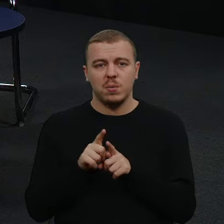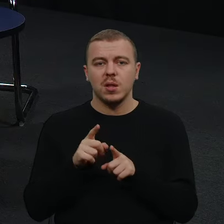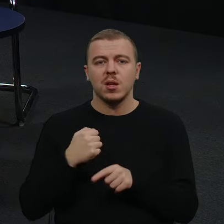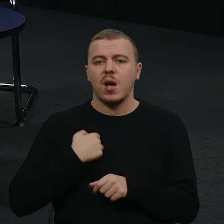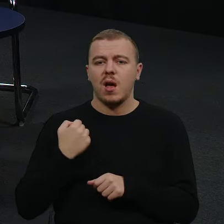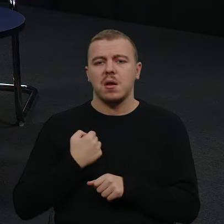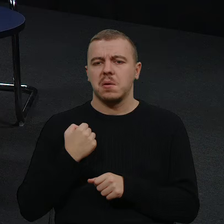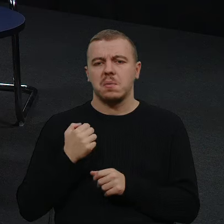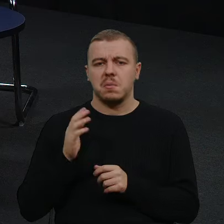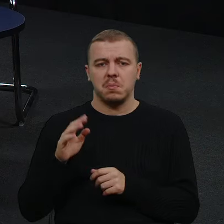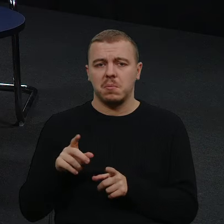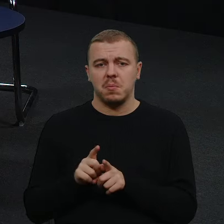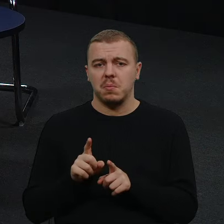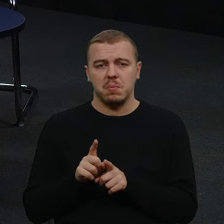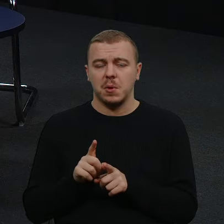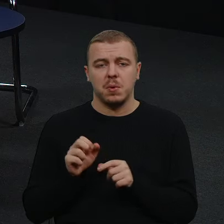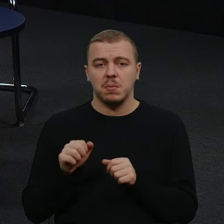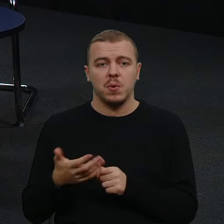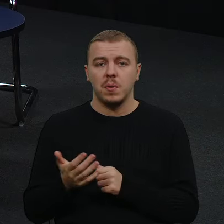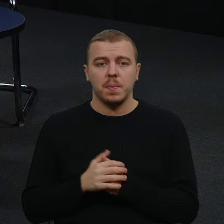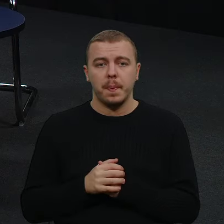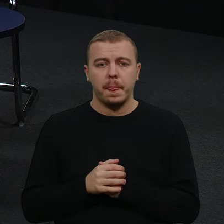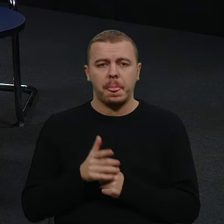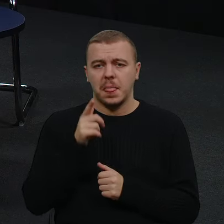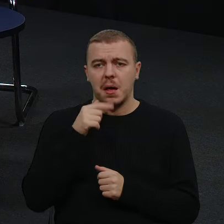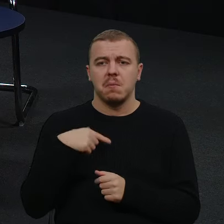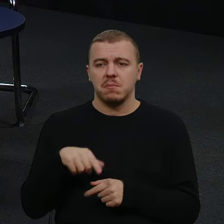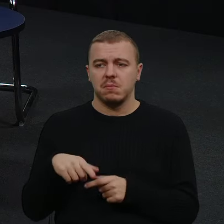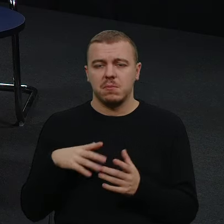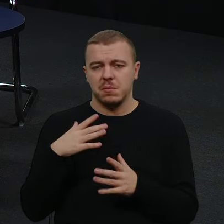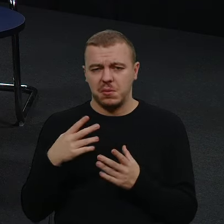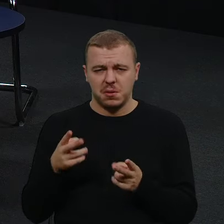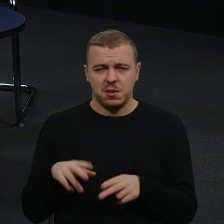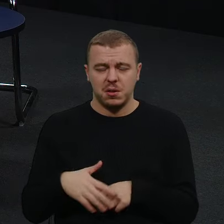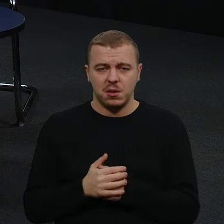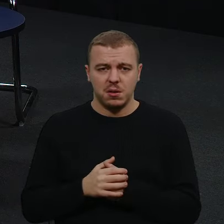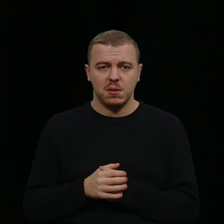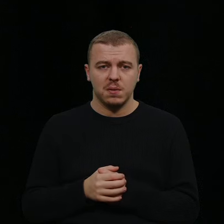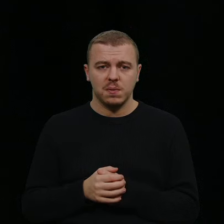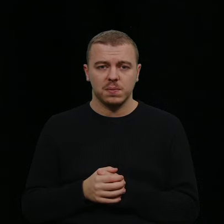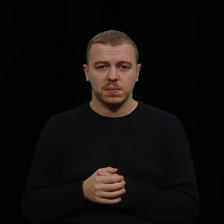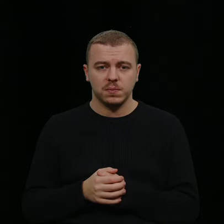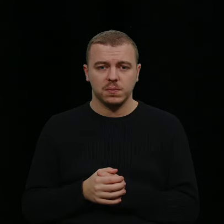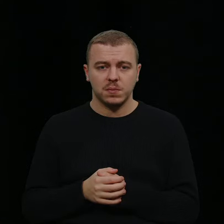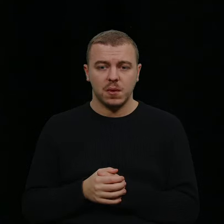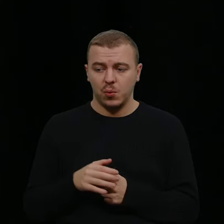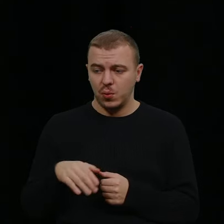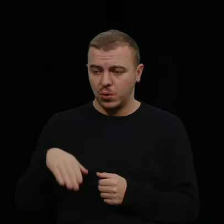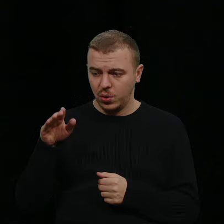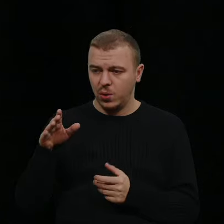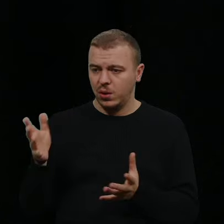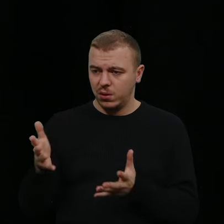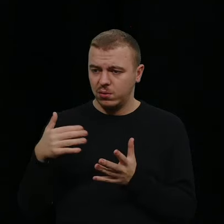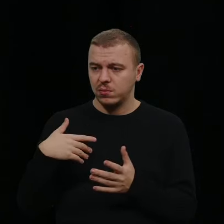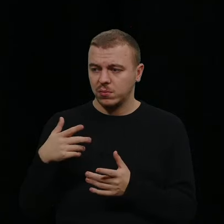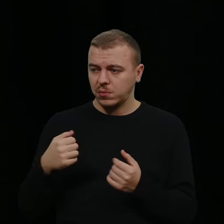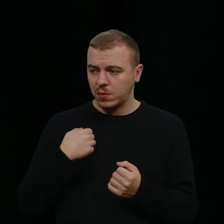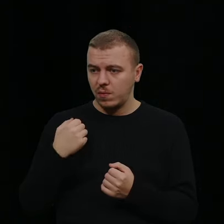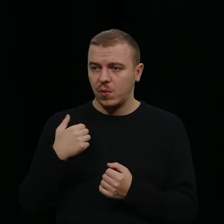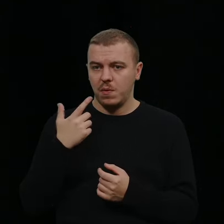karinė tarnyba. Irgi, tai, o kodėl mes čia turim, reiškia, užaugino, bet aš galiu